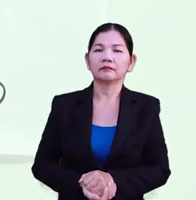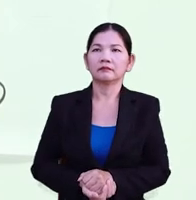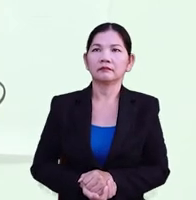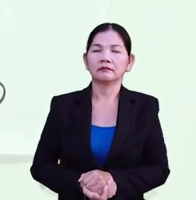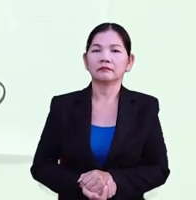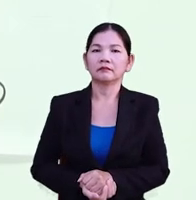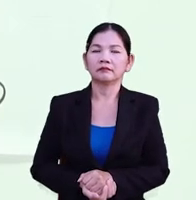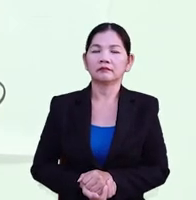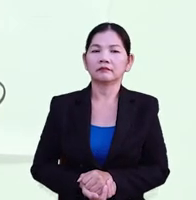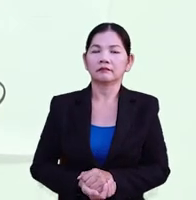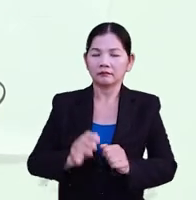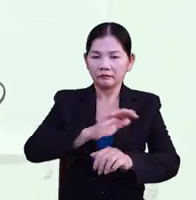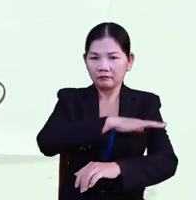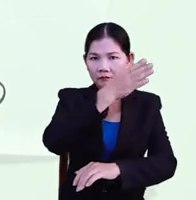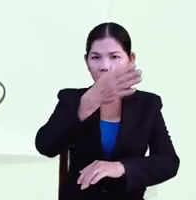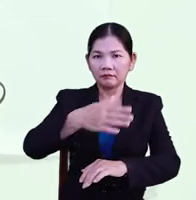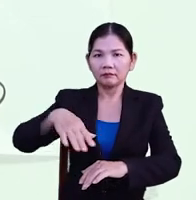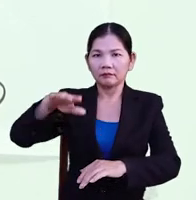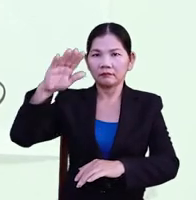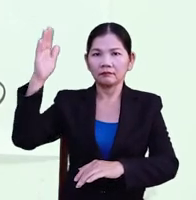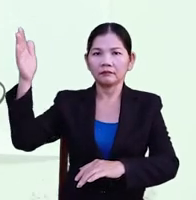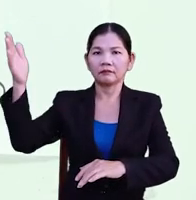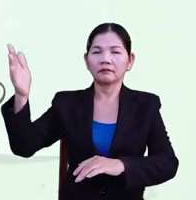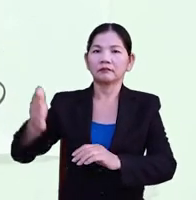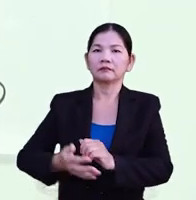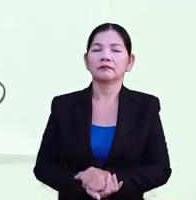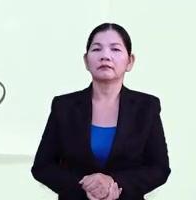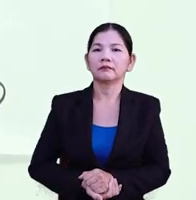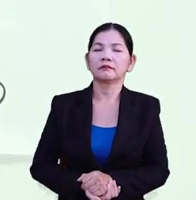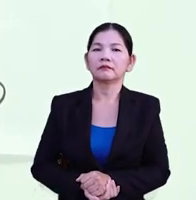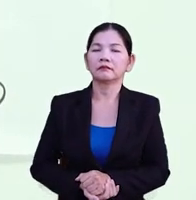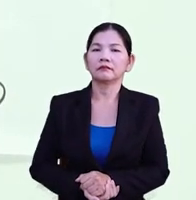ចាភ្នំហើយអីទៀតកូន